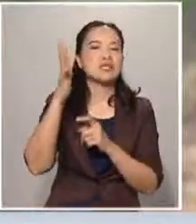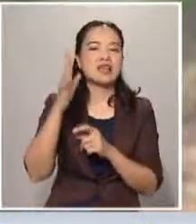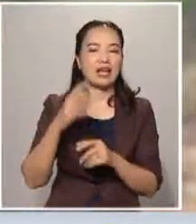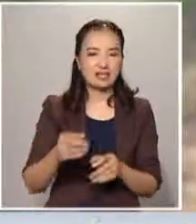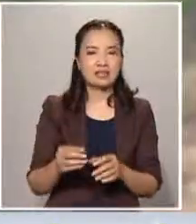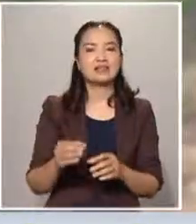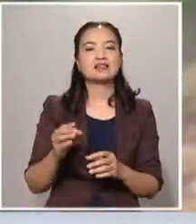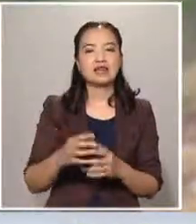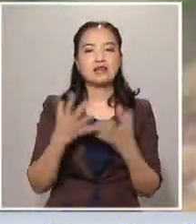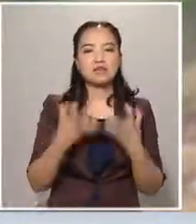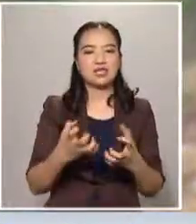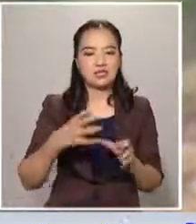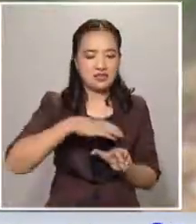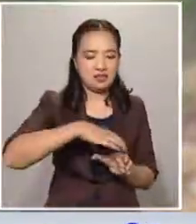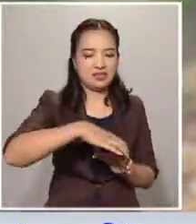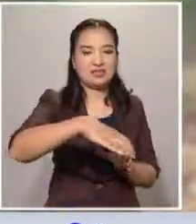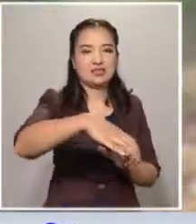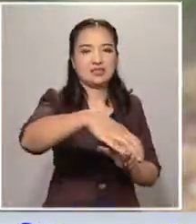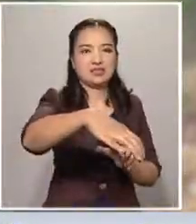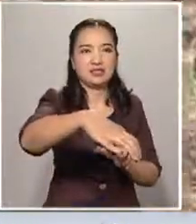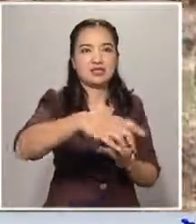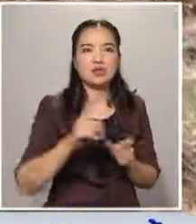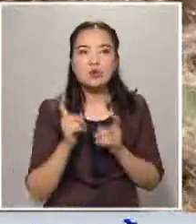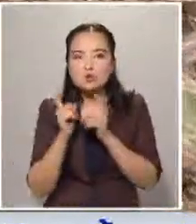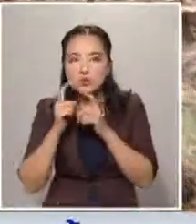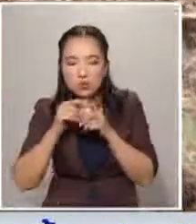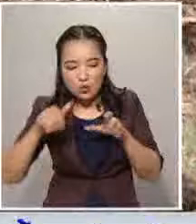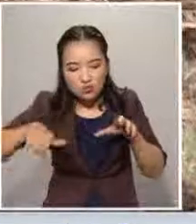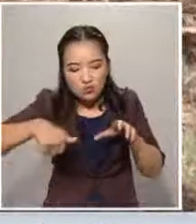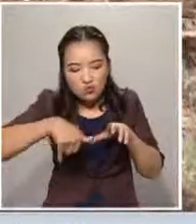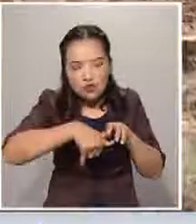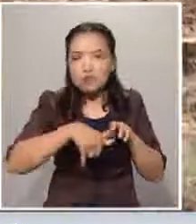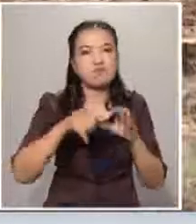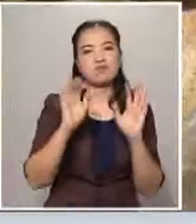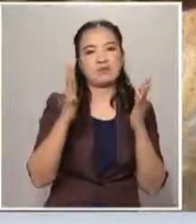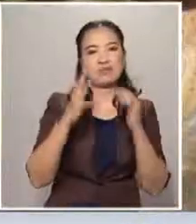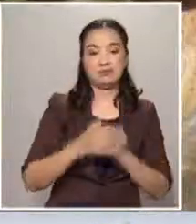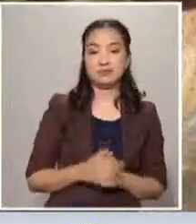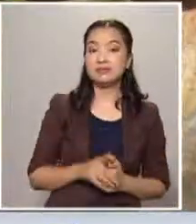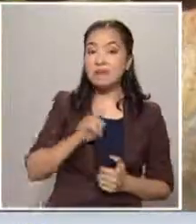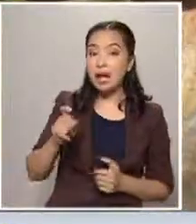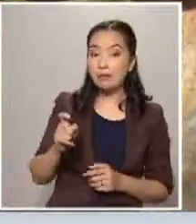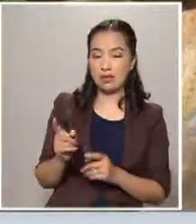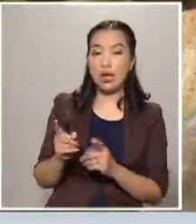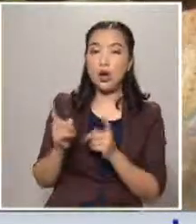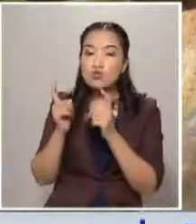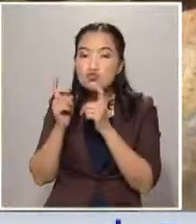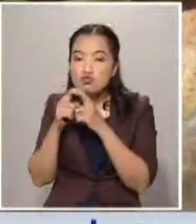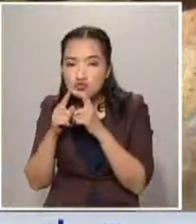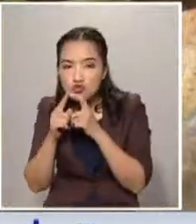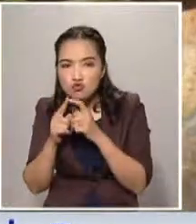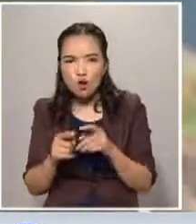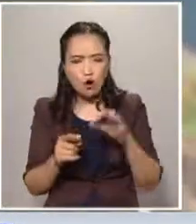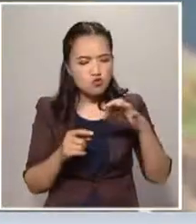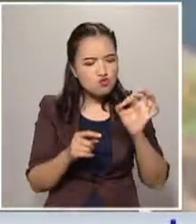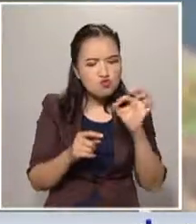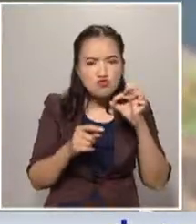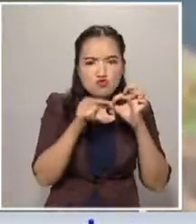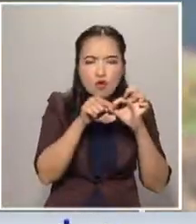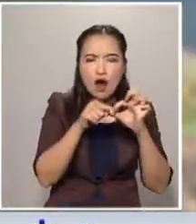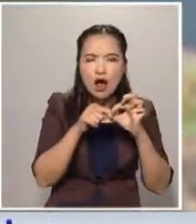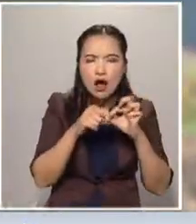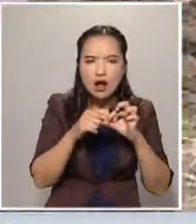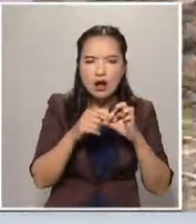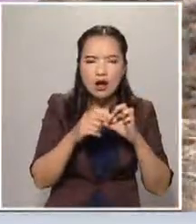แรมอยู ่ผู้ใหญ่รู้ไหมระหว่างหนูกับรูหนูอะไรใหญ่กว่ากันจริง ก็